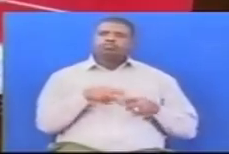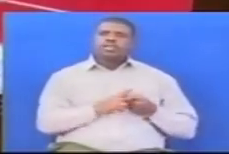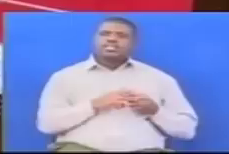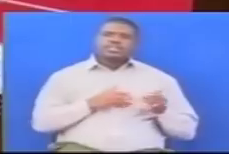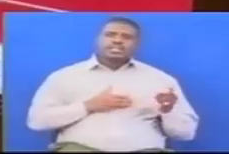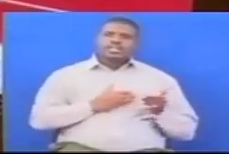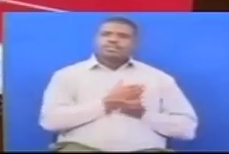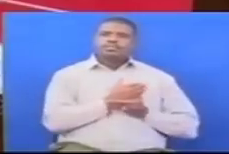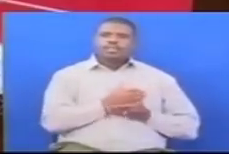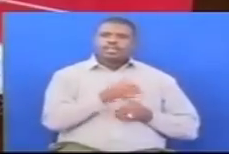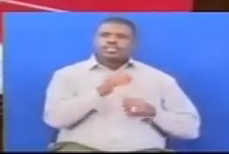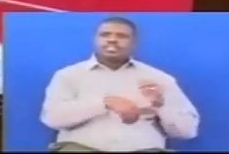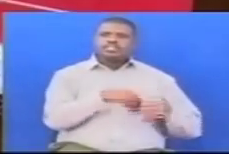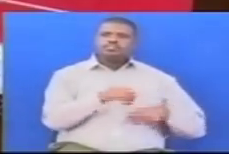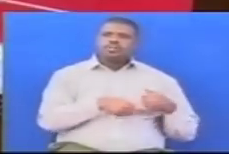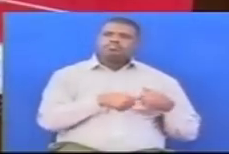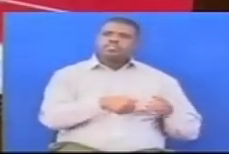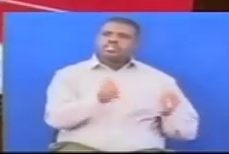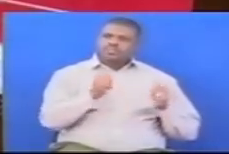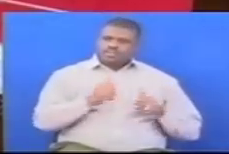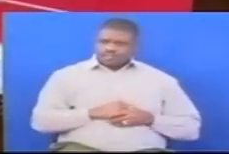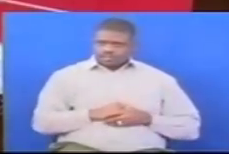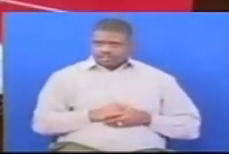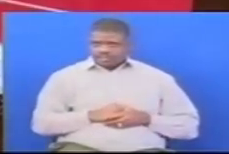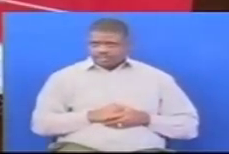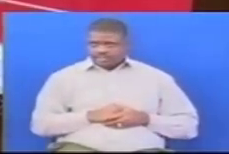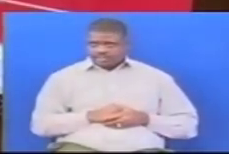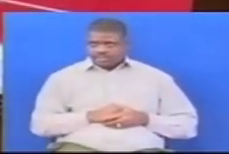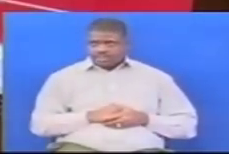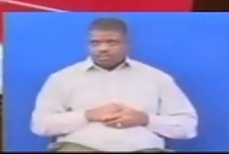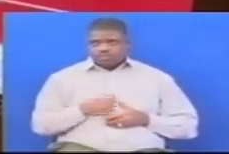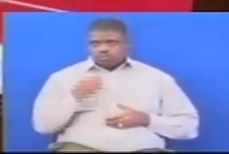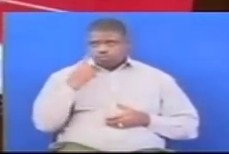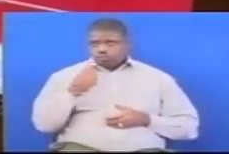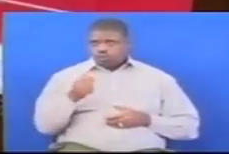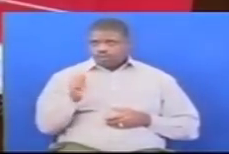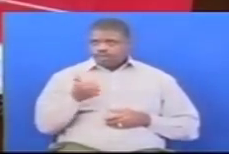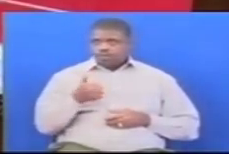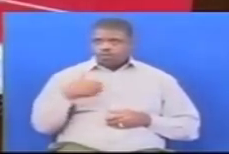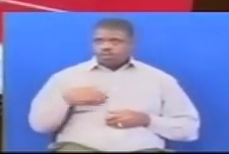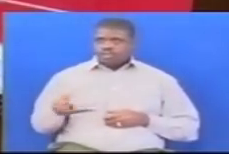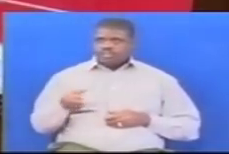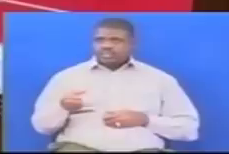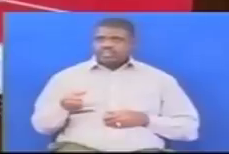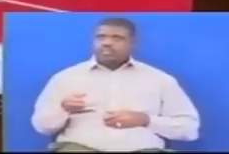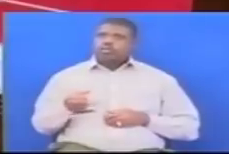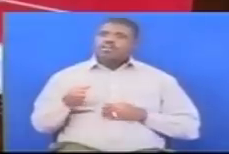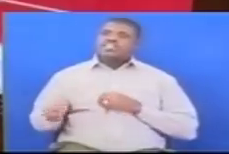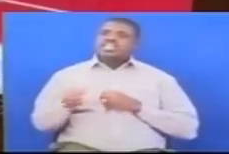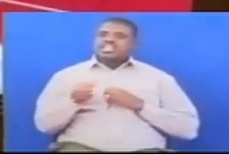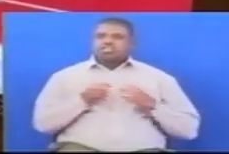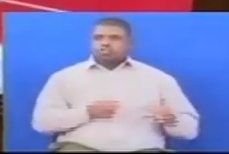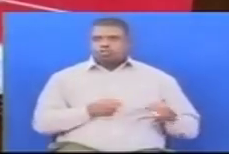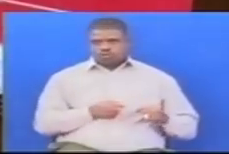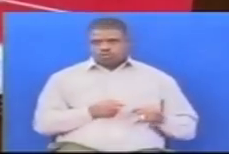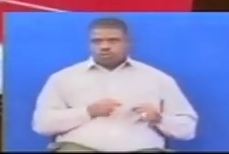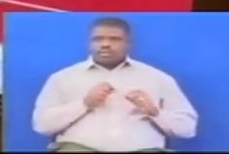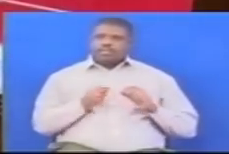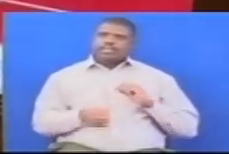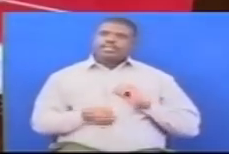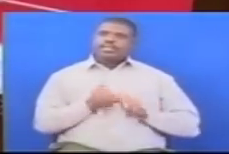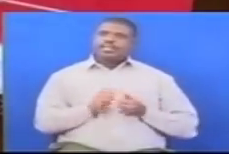paka anachimba mifereji yeye mwenyewe kwa mkono wake. Sijaona waziri anafanya kazi kama profesa kwa vitendo. Lakini